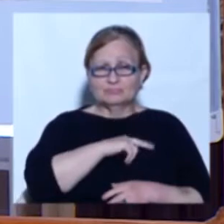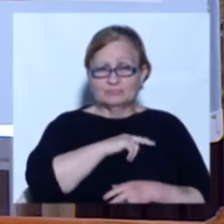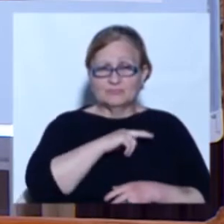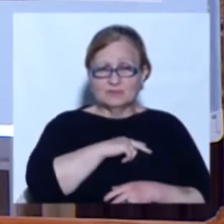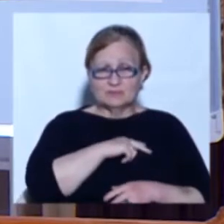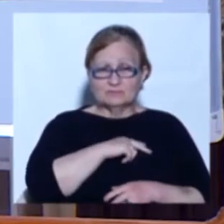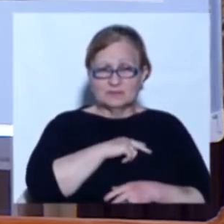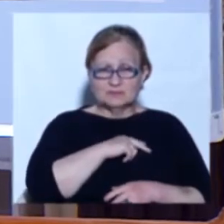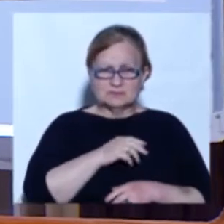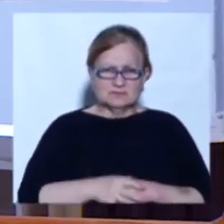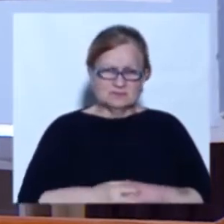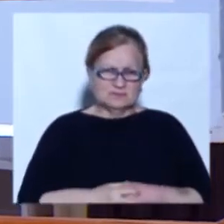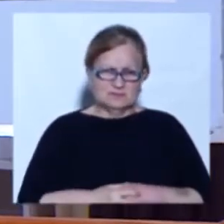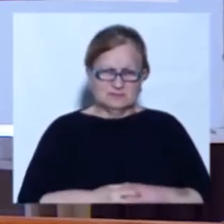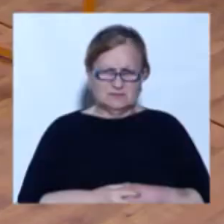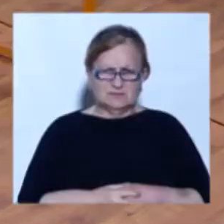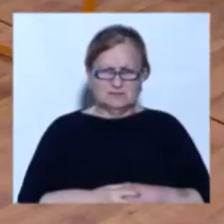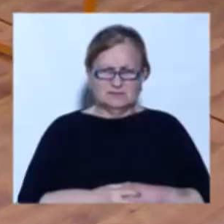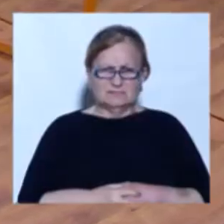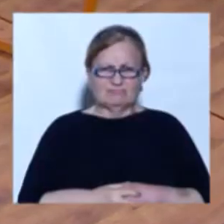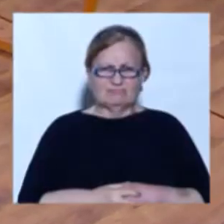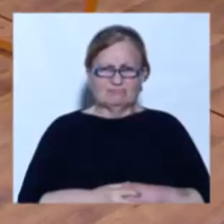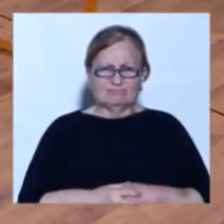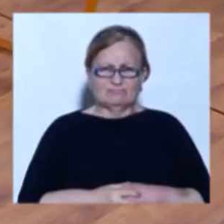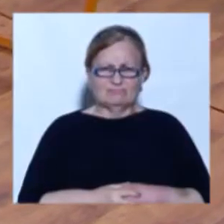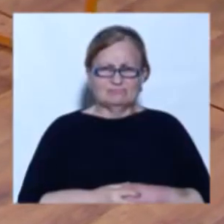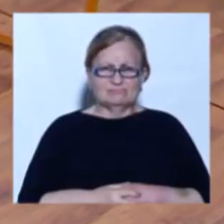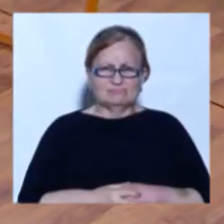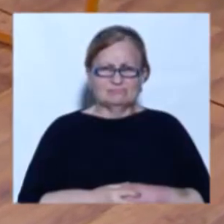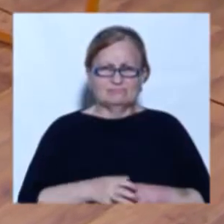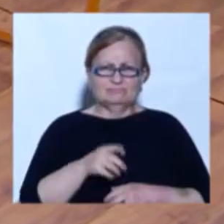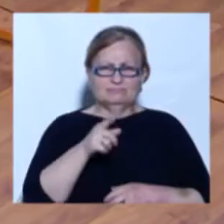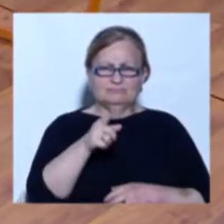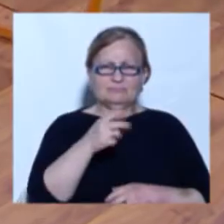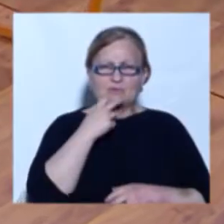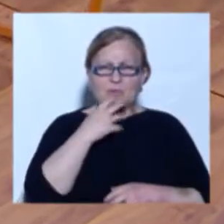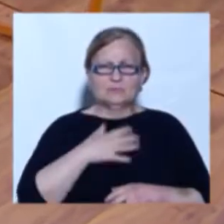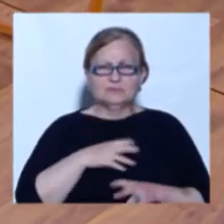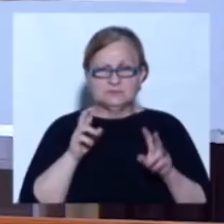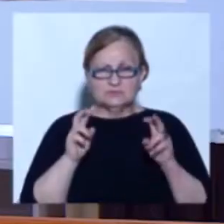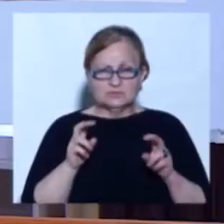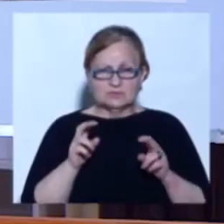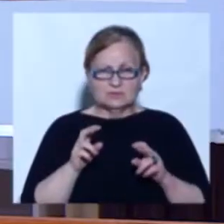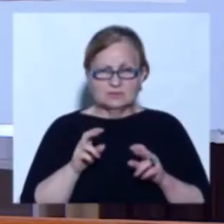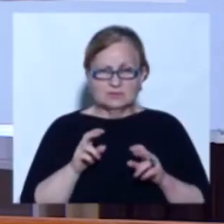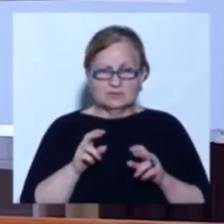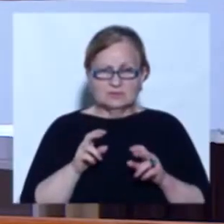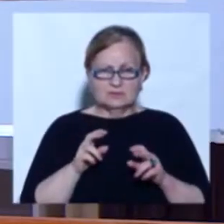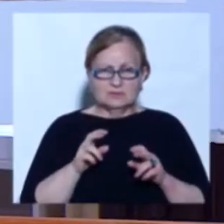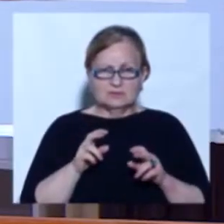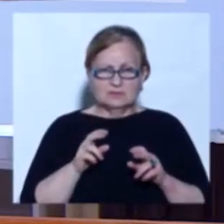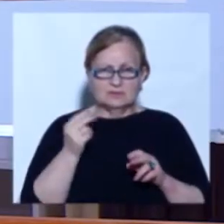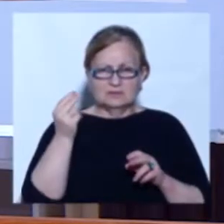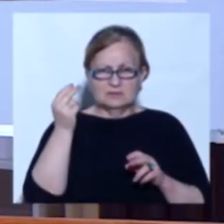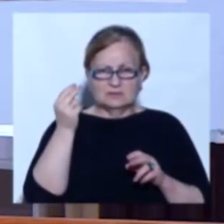კითხვა. Თუ არ იცი, გეტყვი რომ კომიქსი ნიშნავს, როდესაც ნახატი